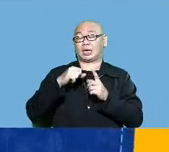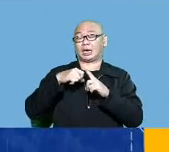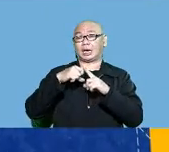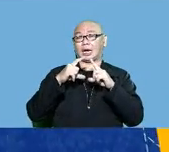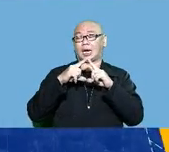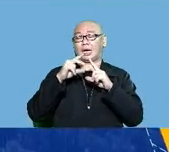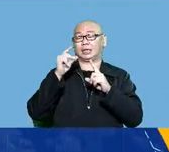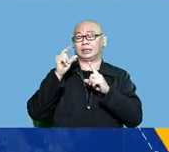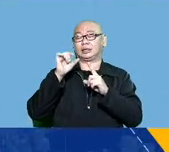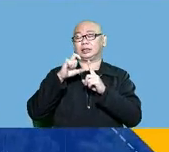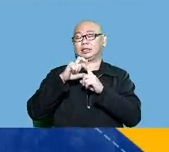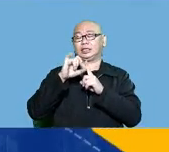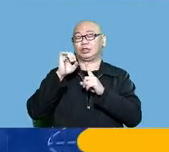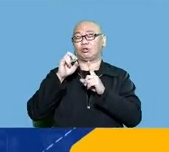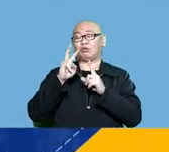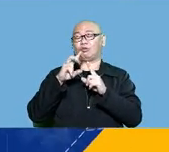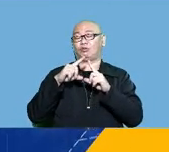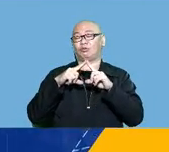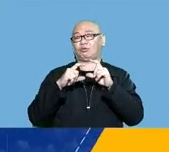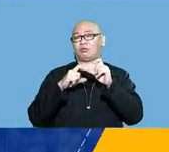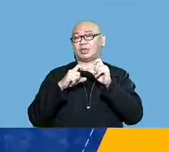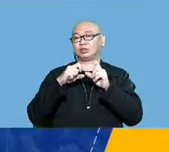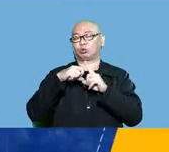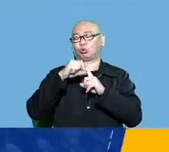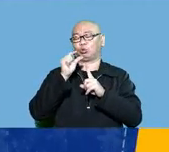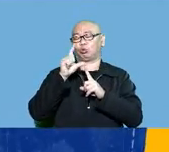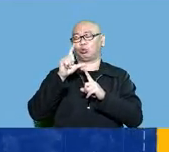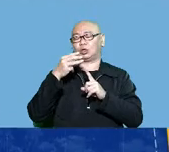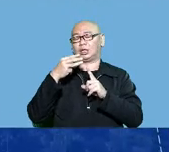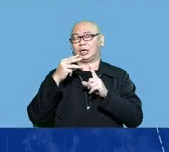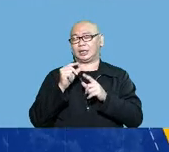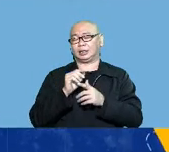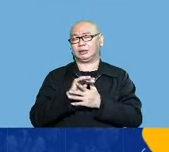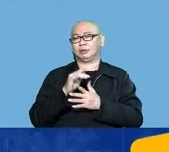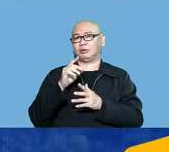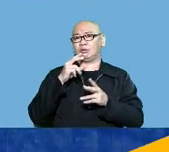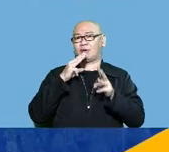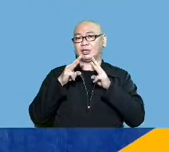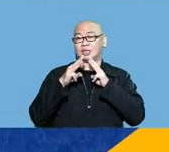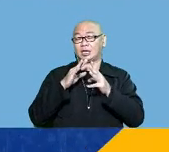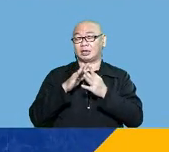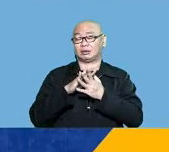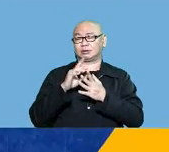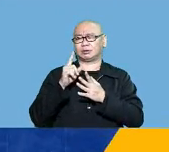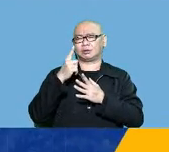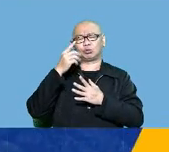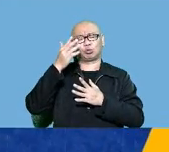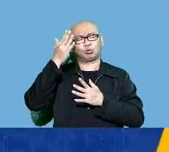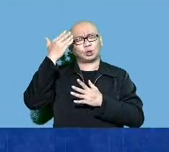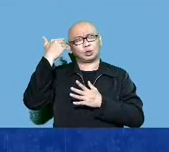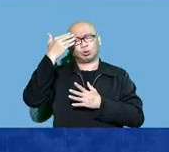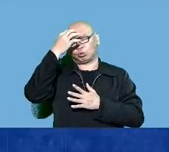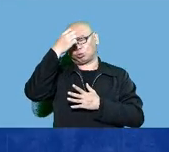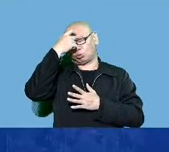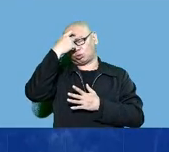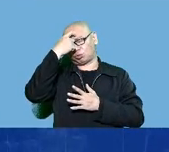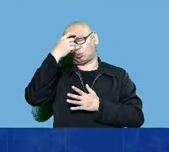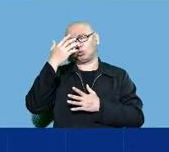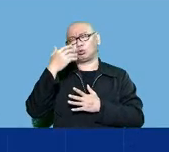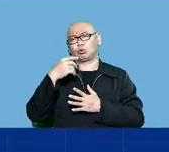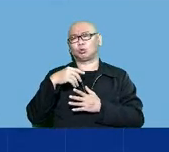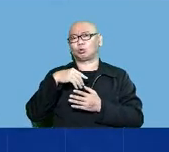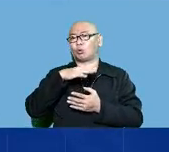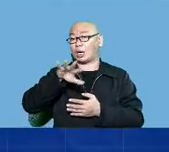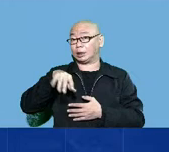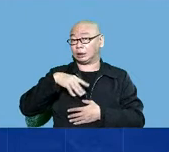olahraga. Upaya yang dilakukan berupa anamnesis atau wawancara, riwayat penyakit dahulu, riwayat penyakit keluarga, pemeriksaan